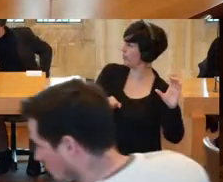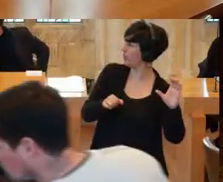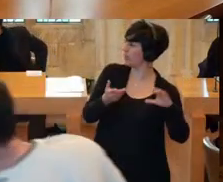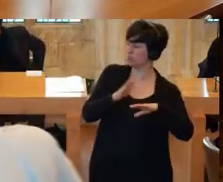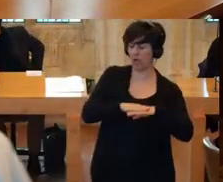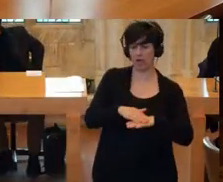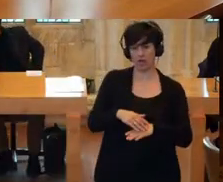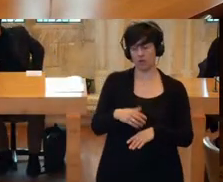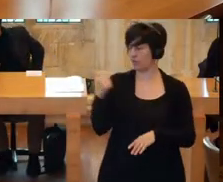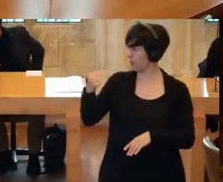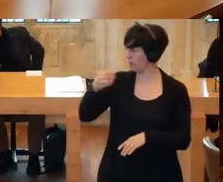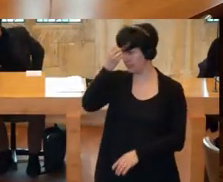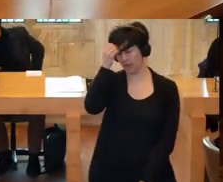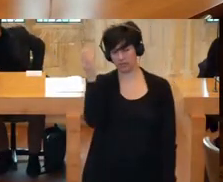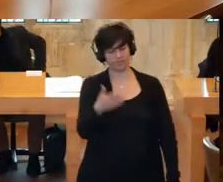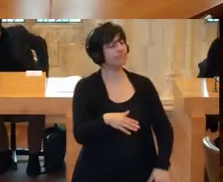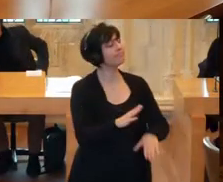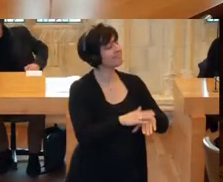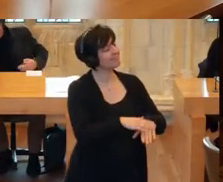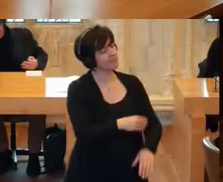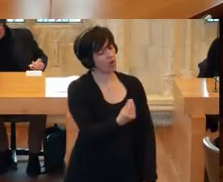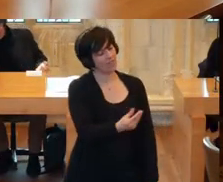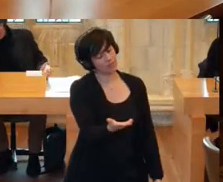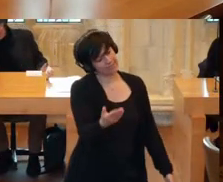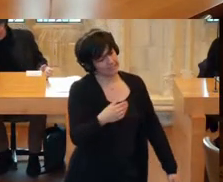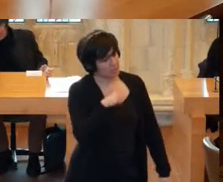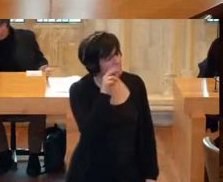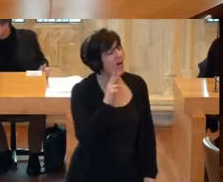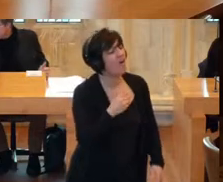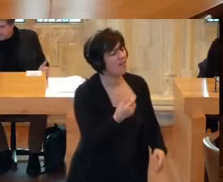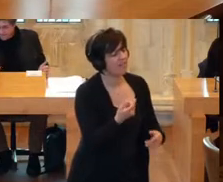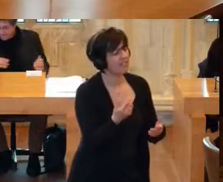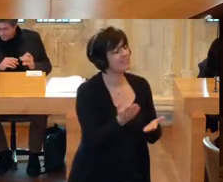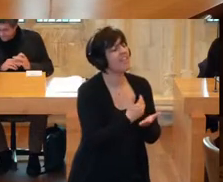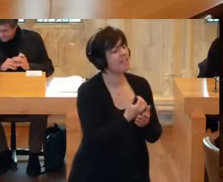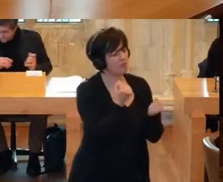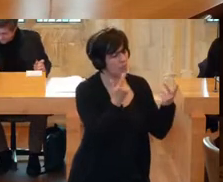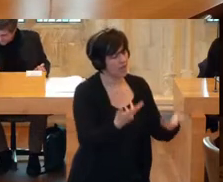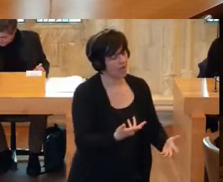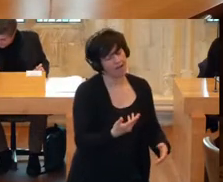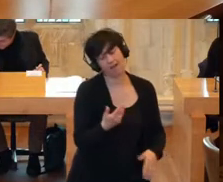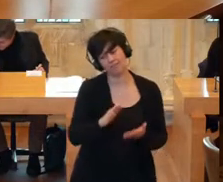de ces quartiers, combien gagnent tes parents ? Ah, désolé, le parcours aventure, ce n'est pas pour toi.